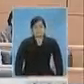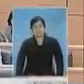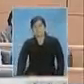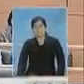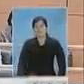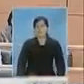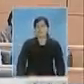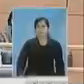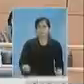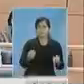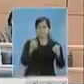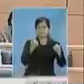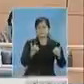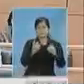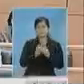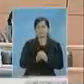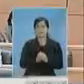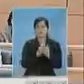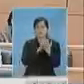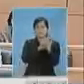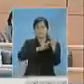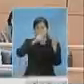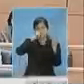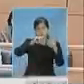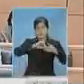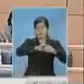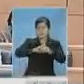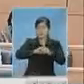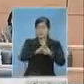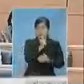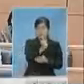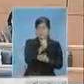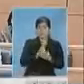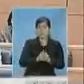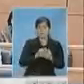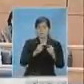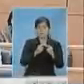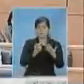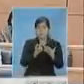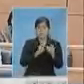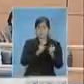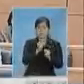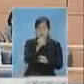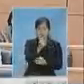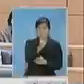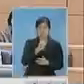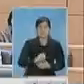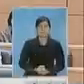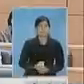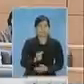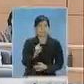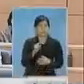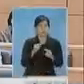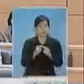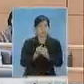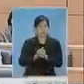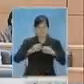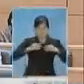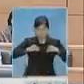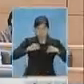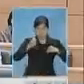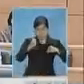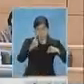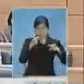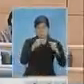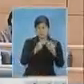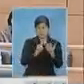เมืองนี้มันจะถึงขั้นว่าปรองดองกันไม่ได้เหรอฮะบ้านเมืองนี้มันจะถึงขั้นวยอมเจ็บปวดกันบ้างยอมหักใจ